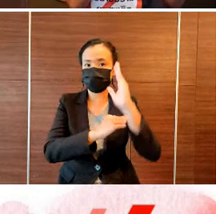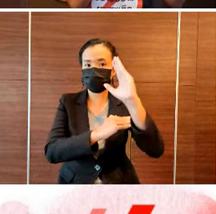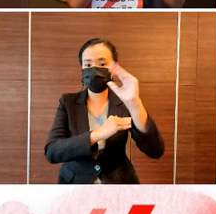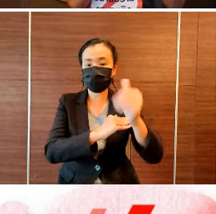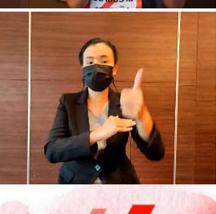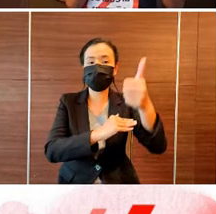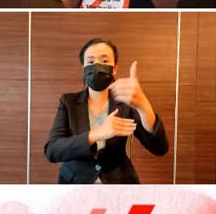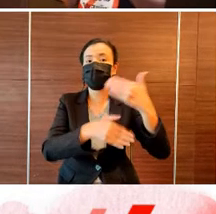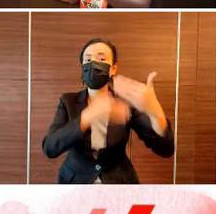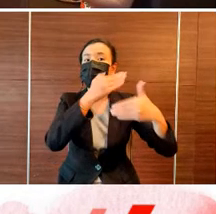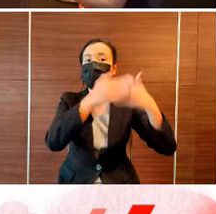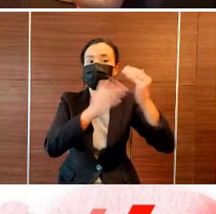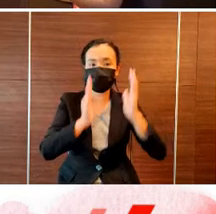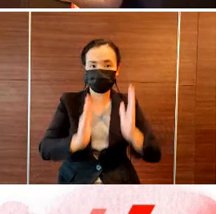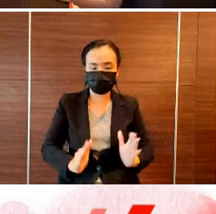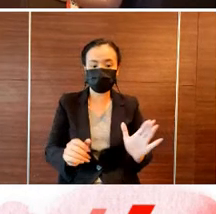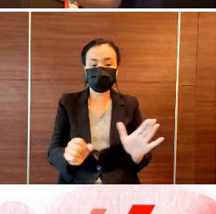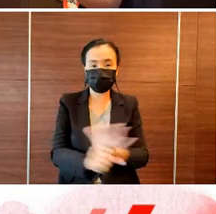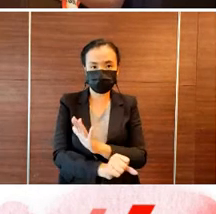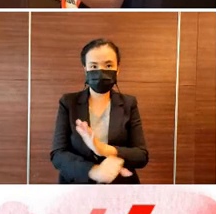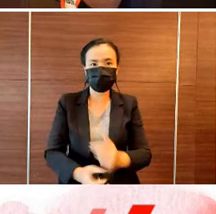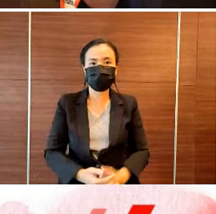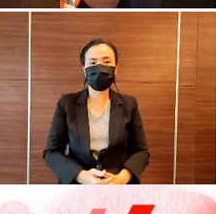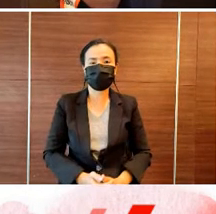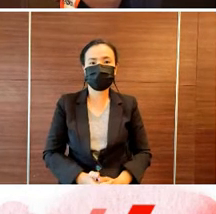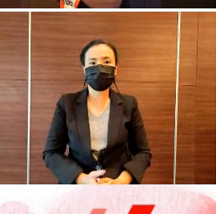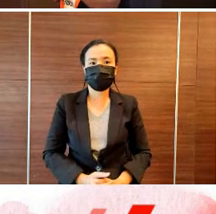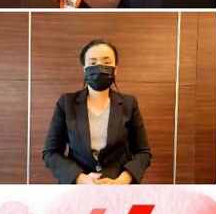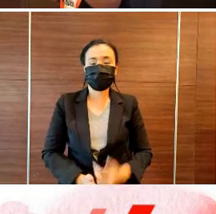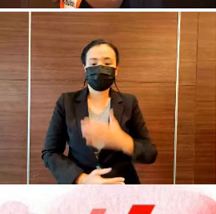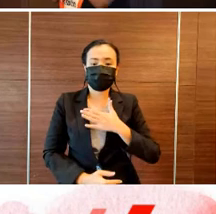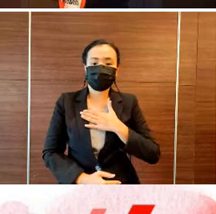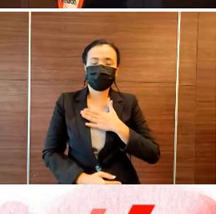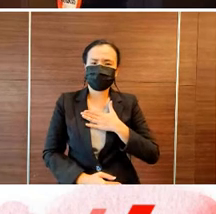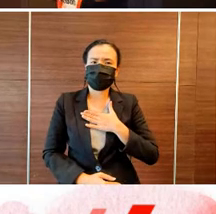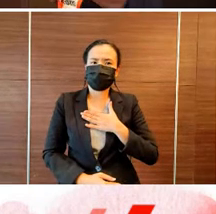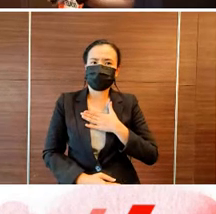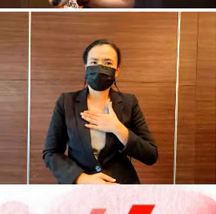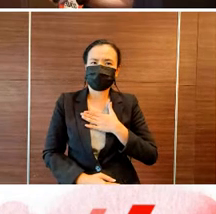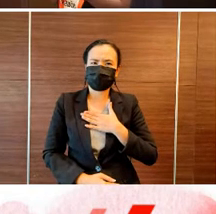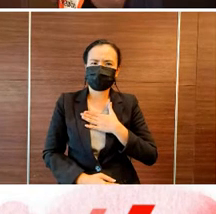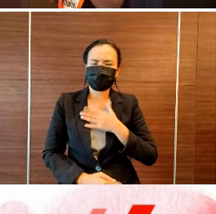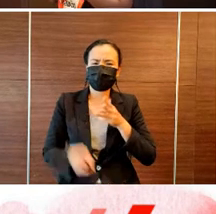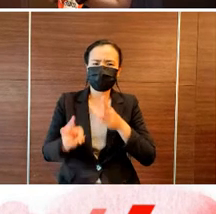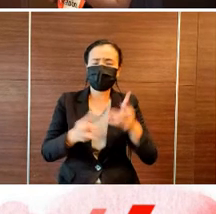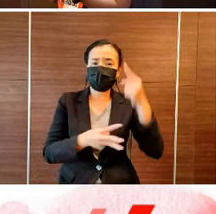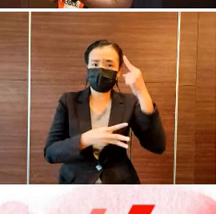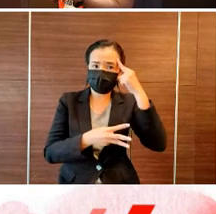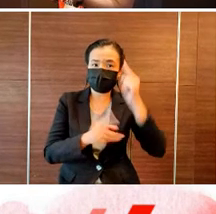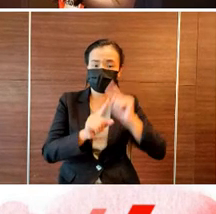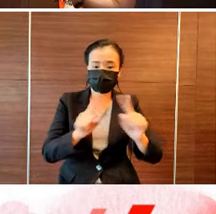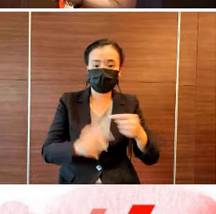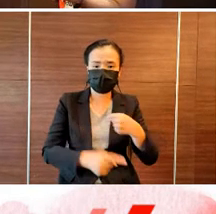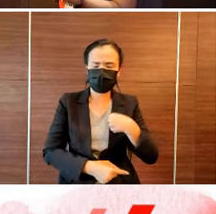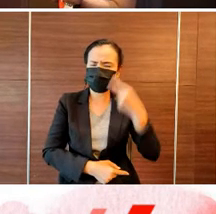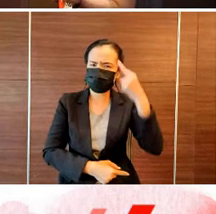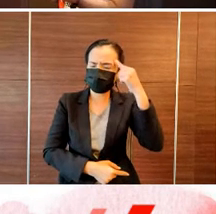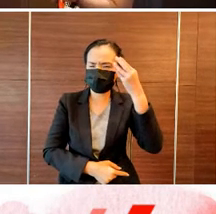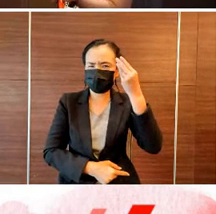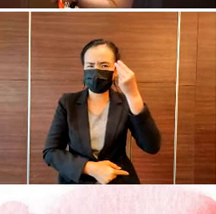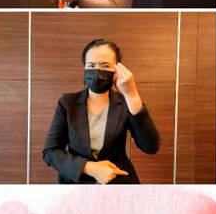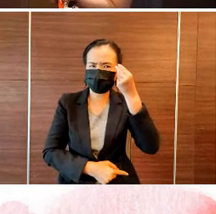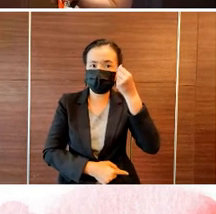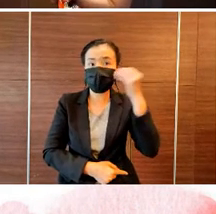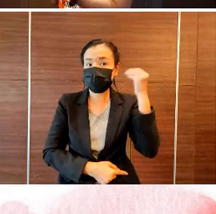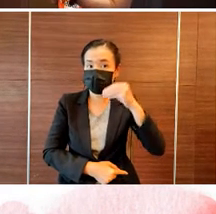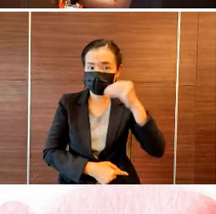หรือพัฒนาเราให้มีความเป็นมนุษย์ที่สมบูรณ์ขึ้นจ๋าพูดมันก็รู้เป็นหลักคิดนะคะแต่ถ้าเราคำนึงอยู่ตลอดเวลานะ